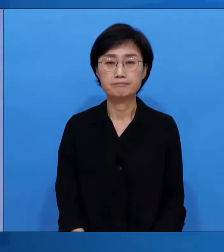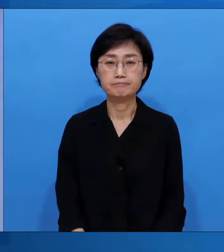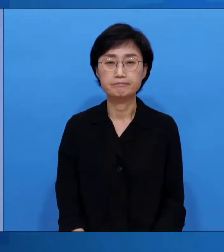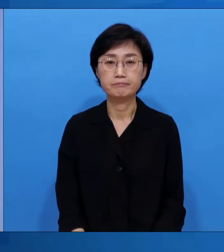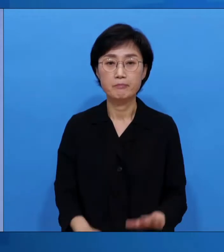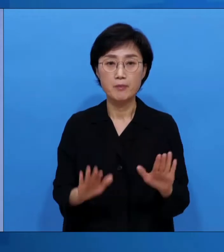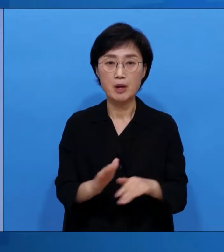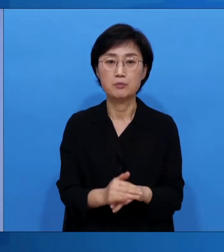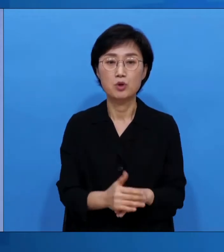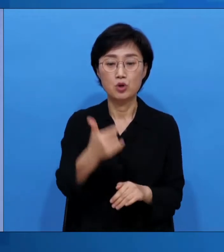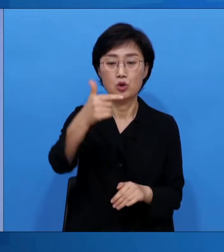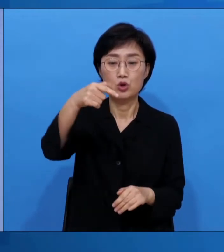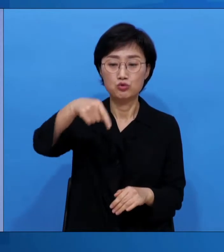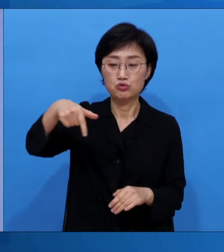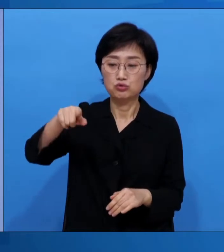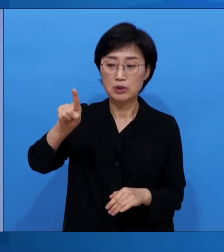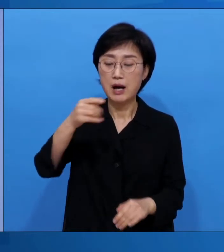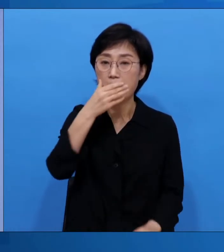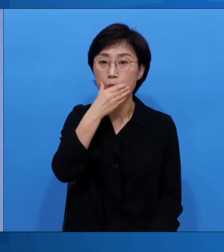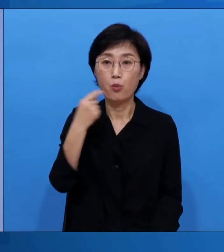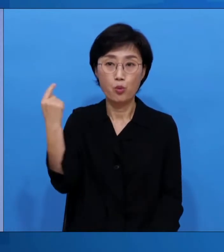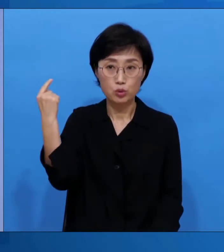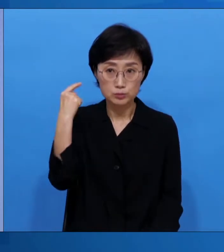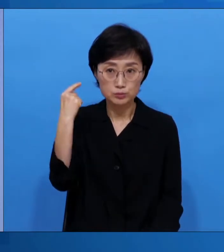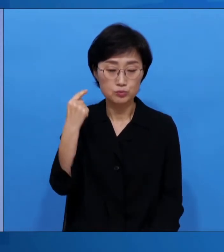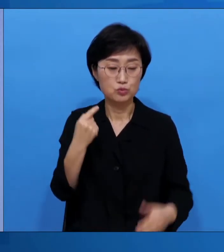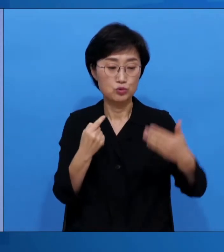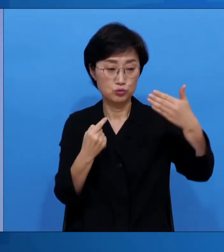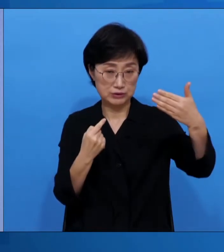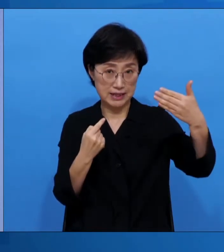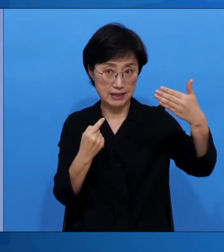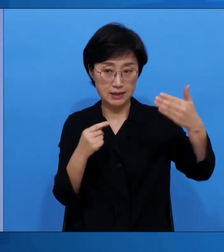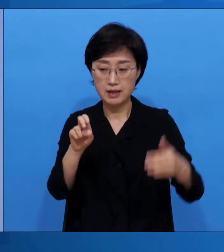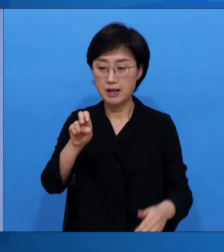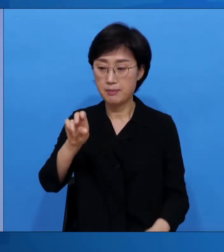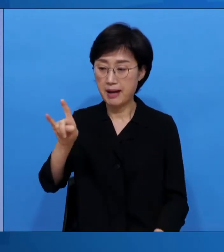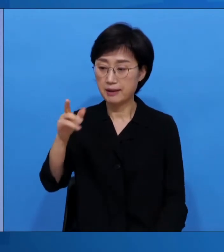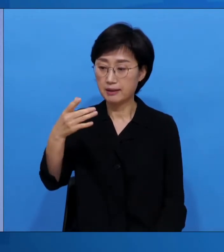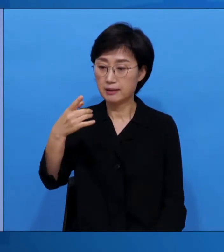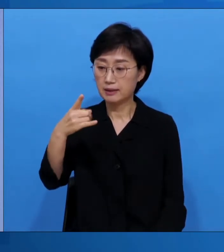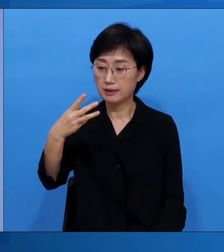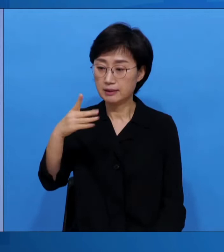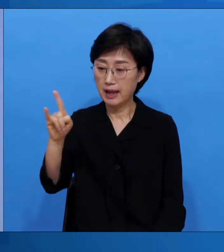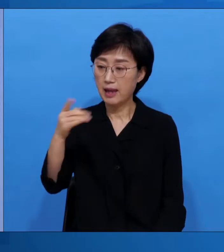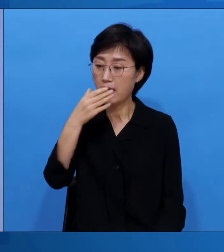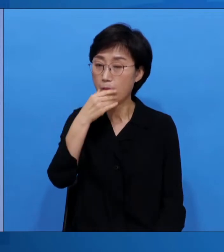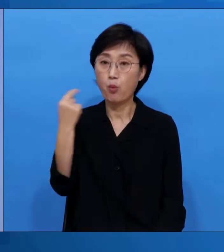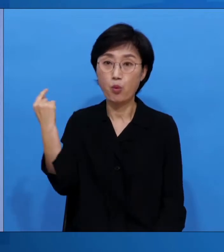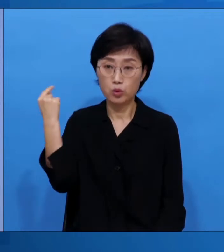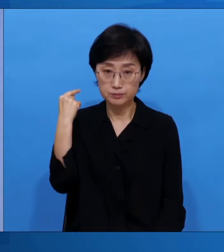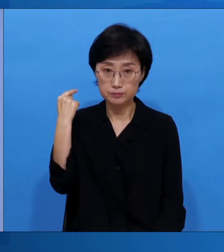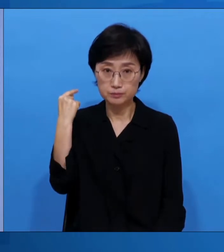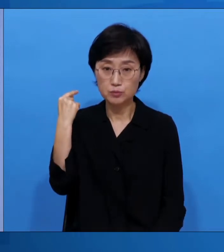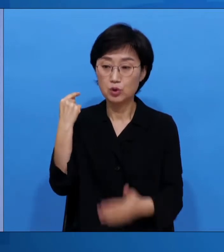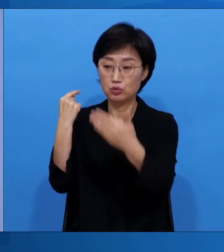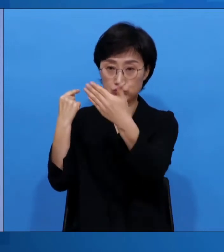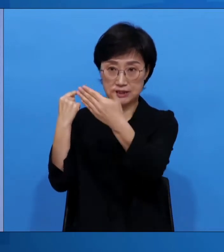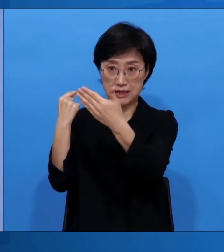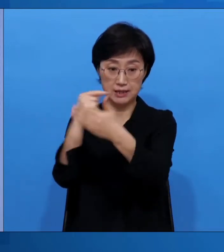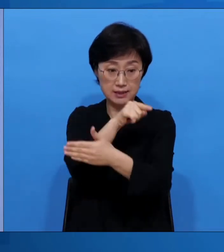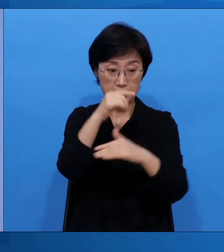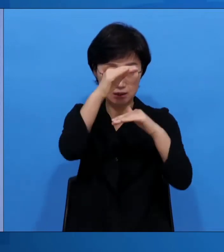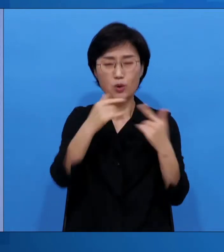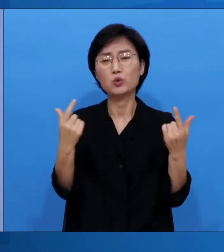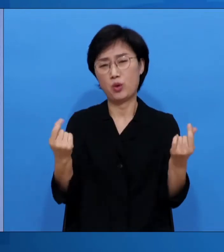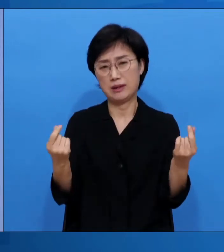누가복음 9장과 마태복음 10장은 예수님이 제자들을 파송하는 내용입니다. In Luke chapter 9 and Matthew chapter 10, it is